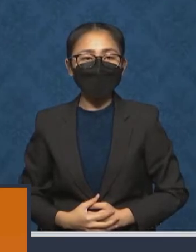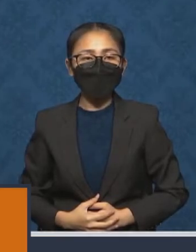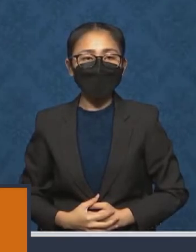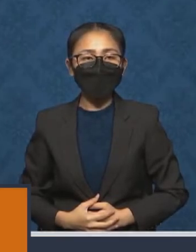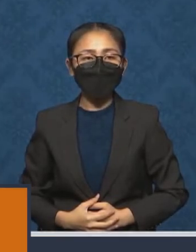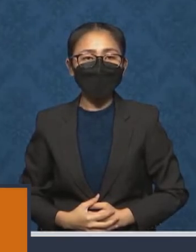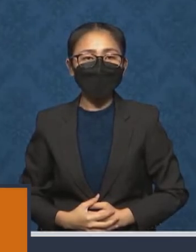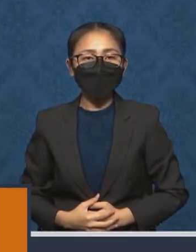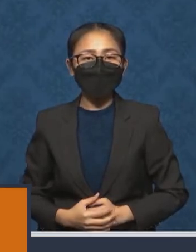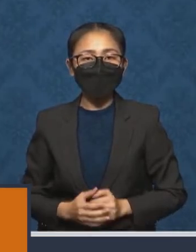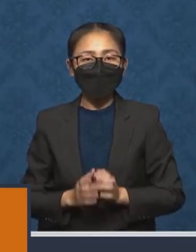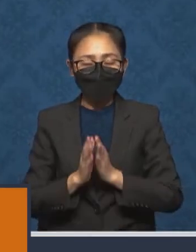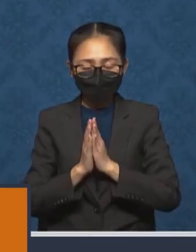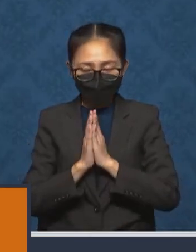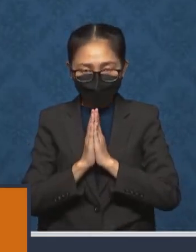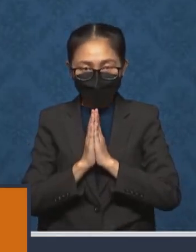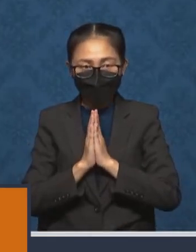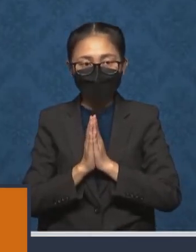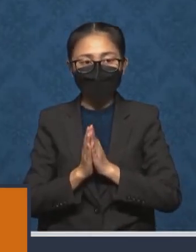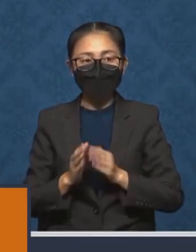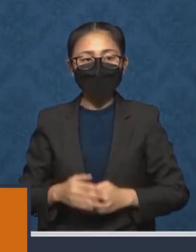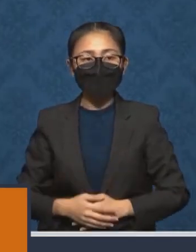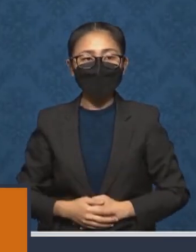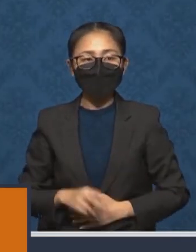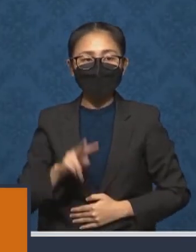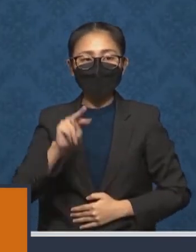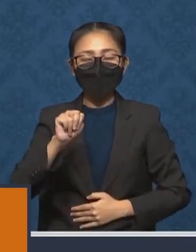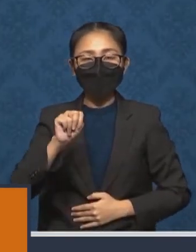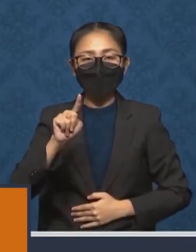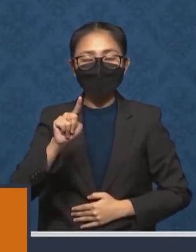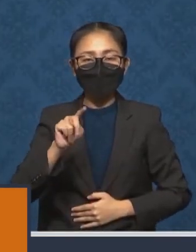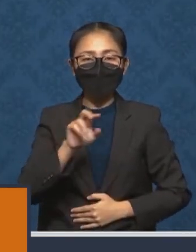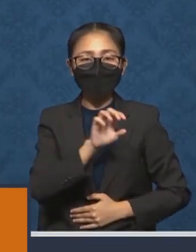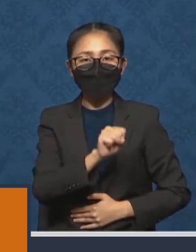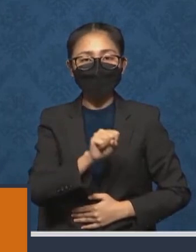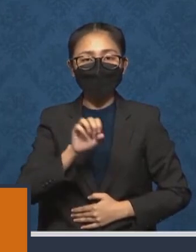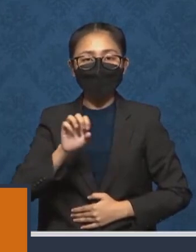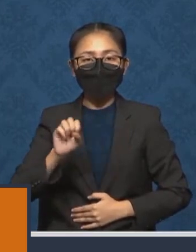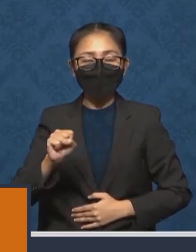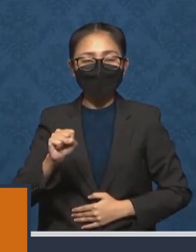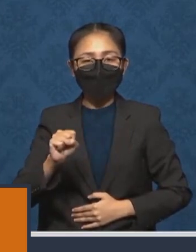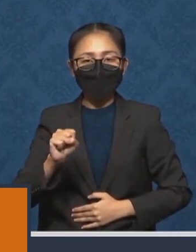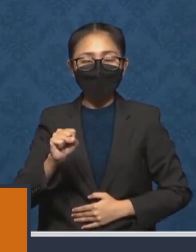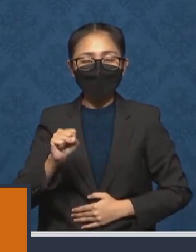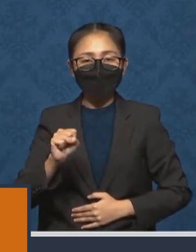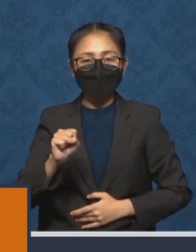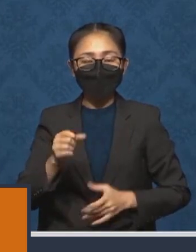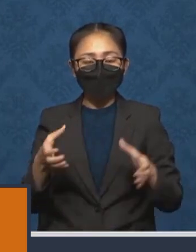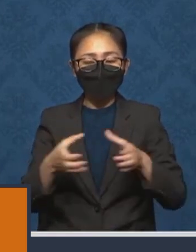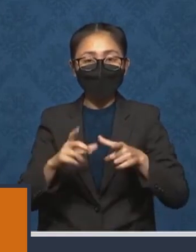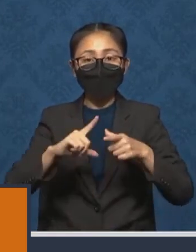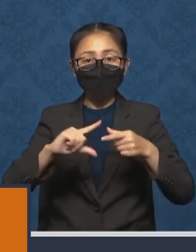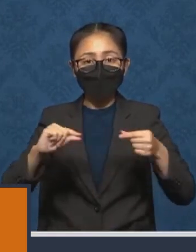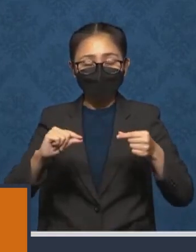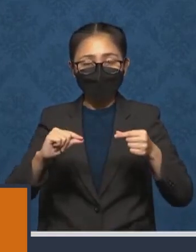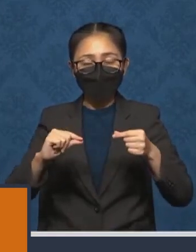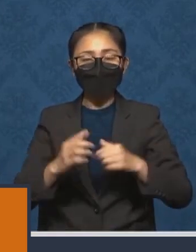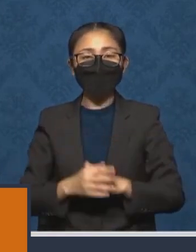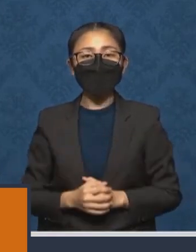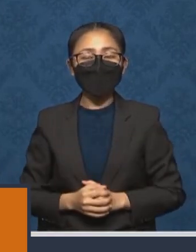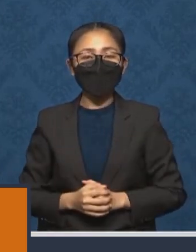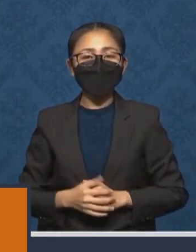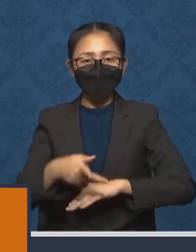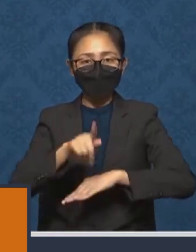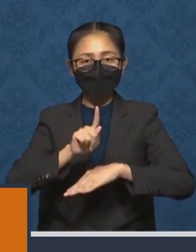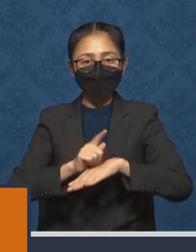เรียนประธานสภาที่เคารพผมณัฐธิพัฒน์กุลเศรษฐสิทธิ์สมาชิกสภาผู้แทนราษฎรแบบบัญชีรายชื่อพรรคก้าวไกลครับท่านประธานครับ